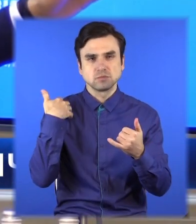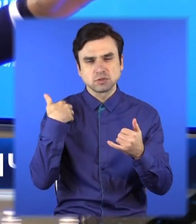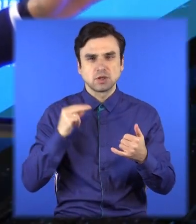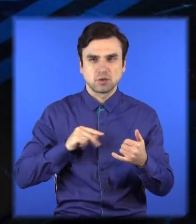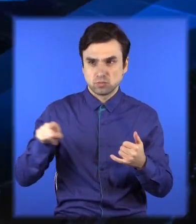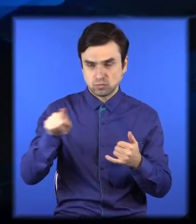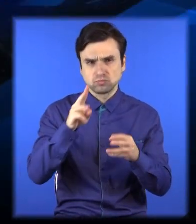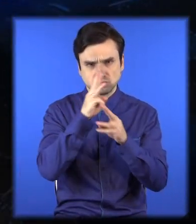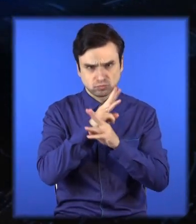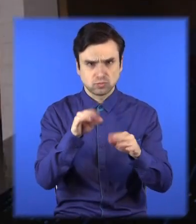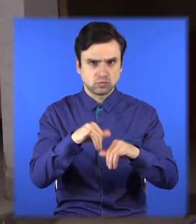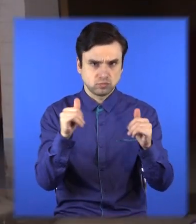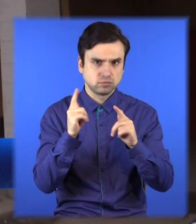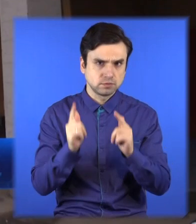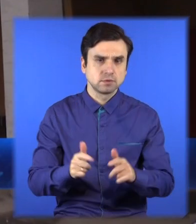своїм працівникам.